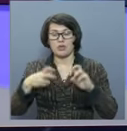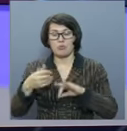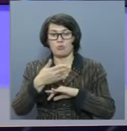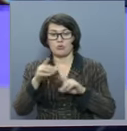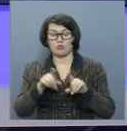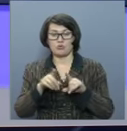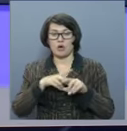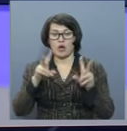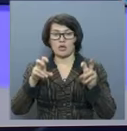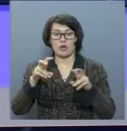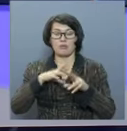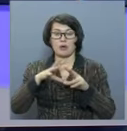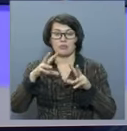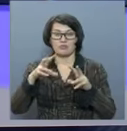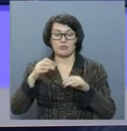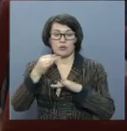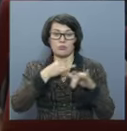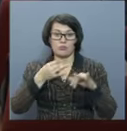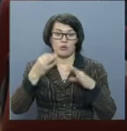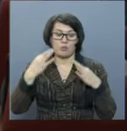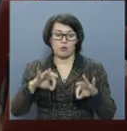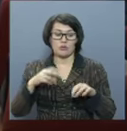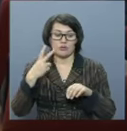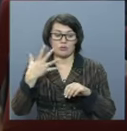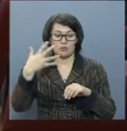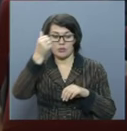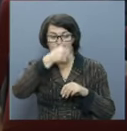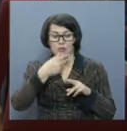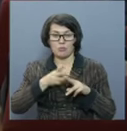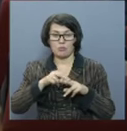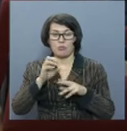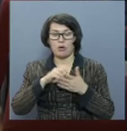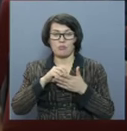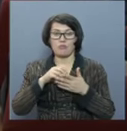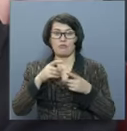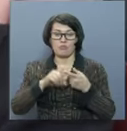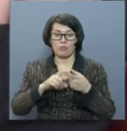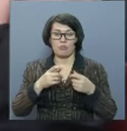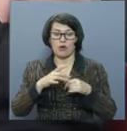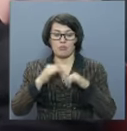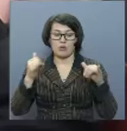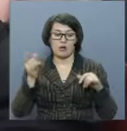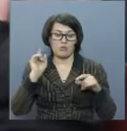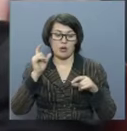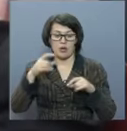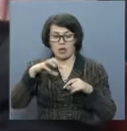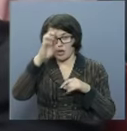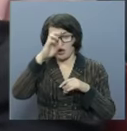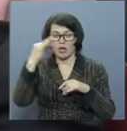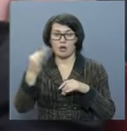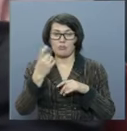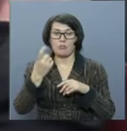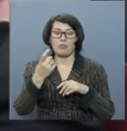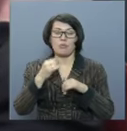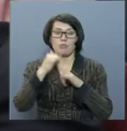осы. Аталмыш тақырыпта сөз қозғауға тәуелсіздіктің 25 жылдығы түрткі болды. Олар ширек ғасырдағы ел экономикасын,